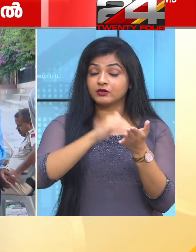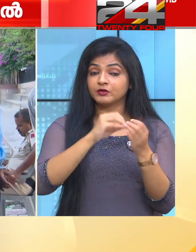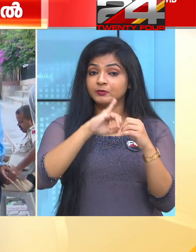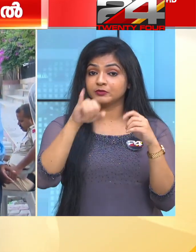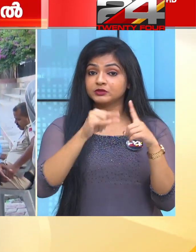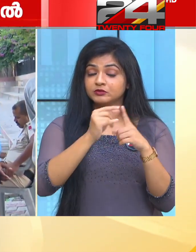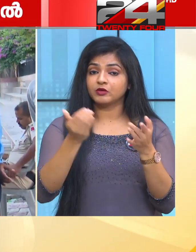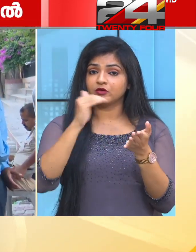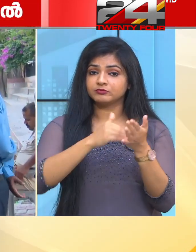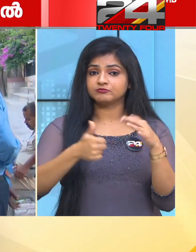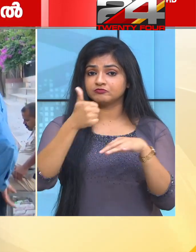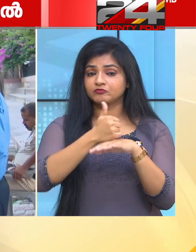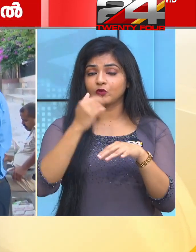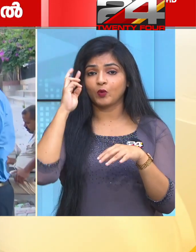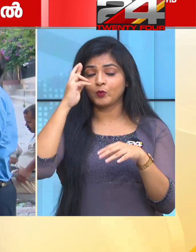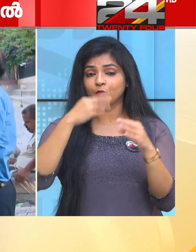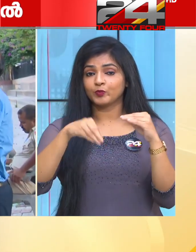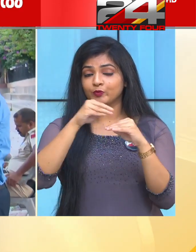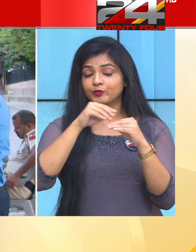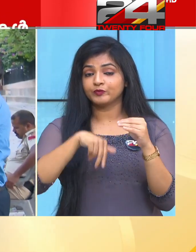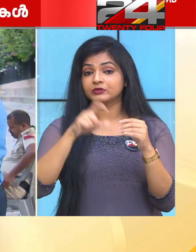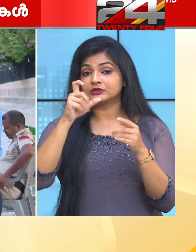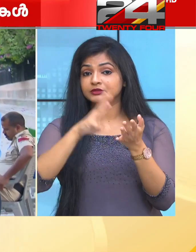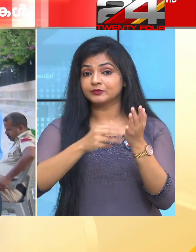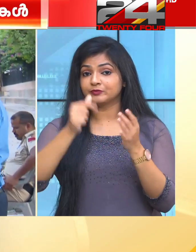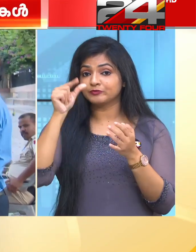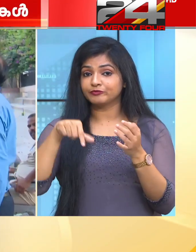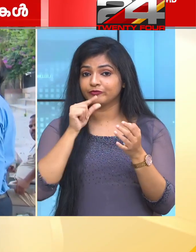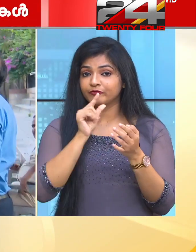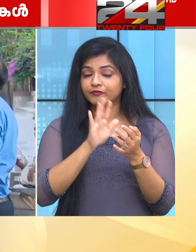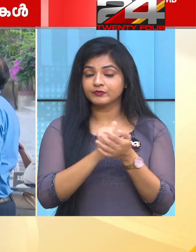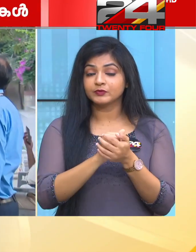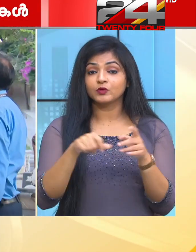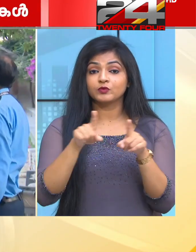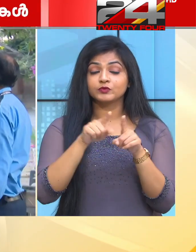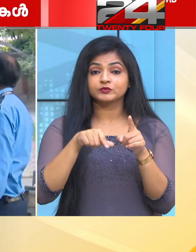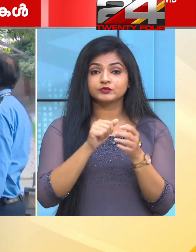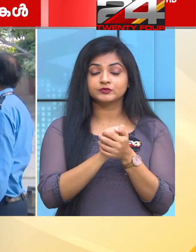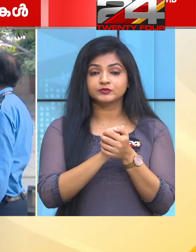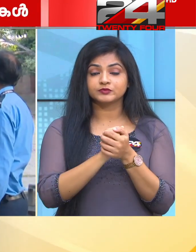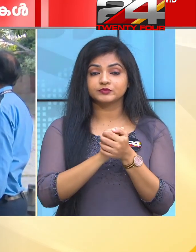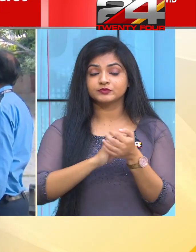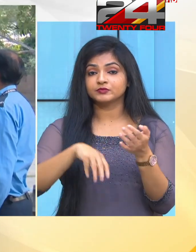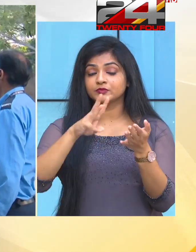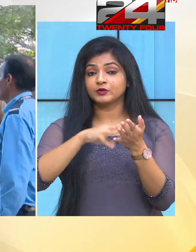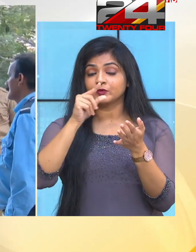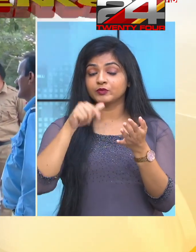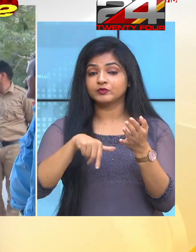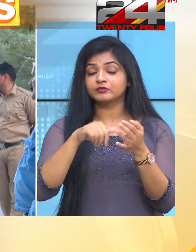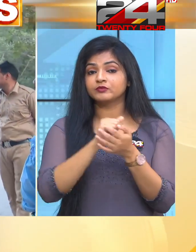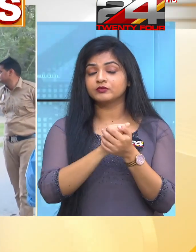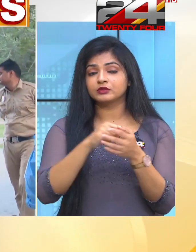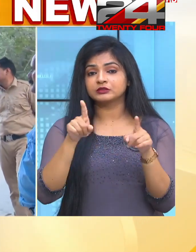തുടർഭരണം ഉണ്ടാകുമെന്നാണ് നയാബ് സിംഗ് സൈനി, മുഖ്യമന്ത്രി കൂടിയായ നയാബ് സിംഗ് സൈനി പറഞ്ഞിരിക്കുന്നത്. ഒപ്പം തന്നെ മനോഹർ ലാൽ ഖട്ടറും അത്തരമൊരു അഭിപ്രായം